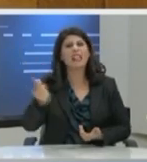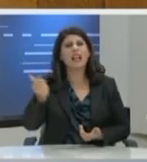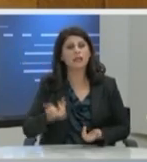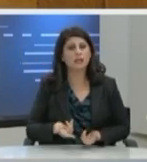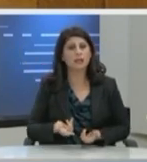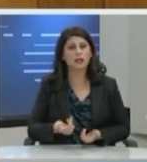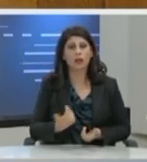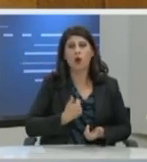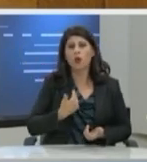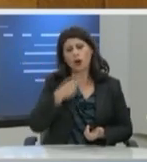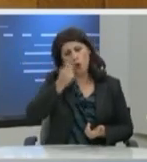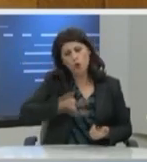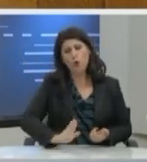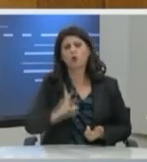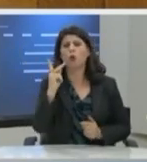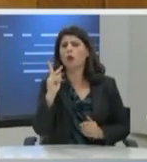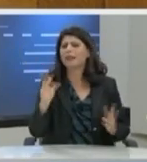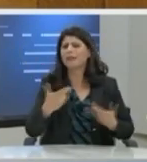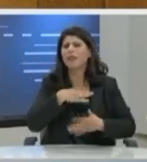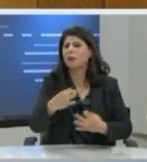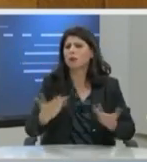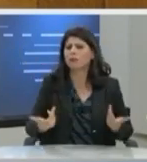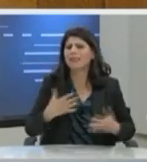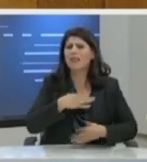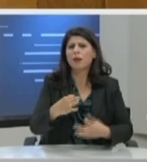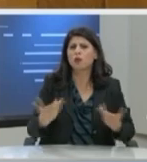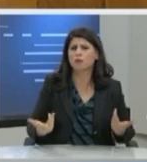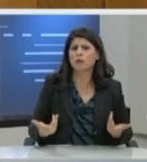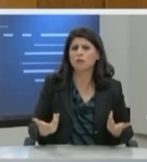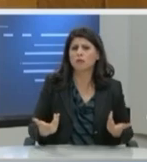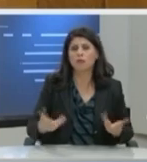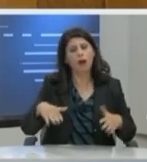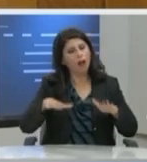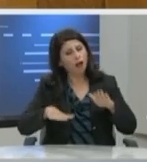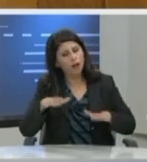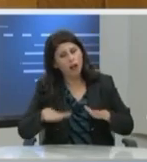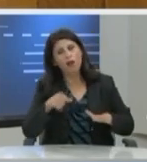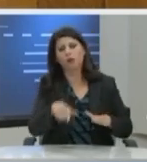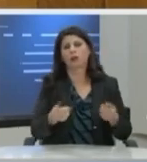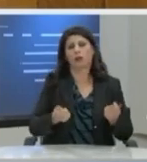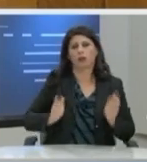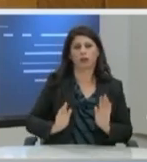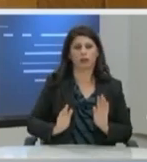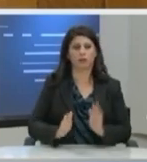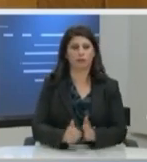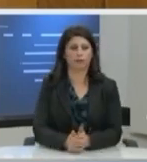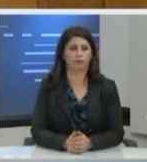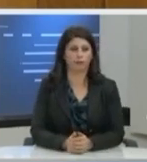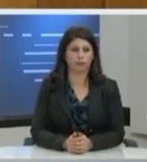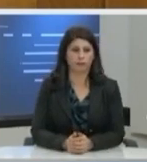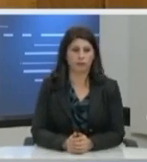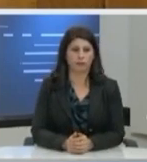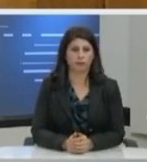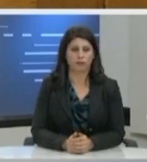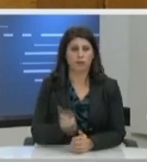ο νεαρός ο Κόκαλης. Πέστε μου τι θα εκπροσωπήσει και αναλόγως να πράξουμε.